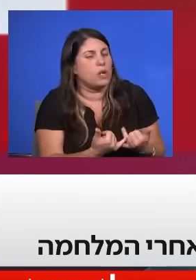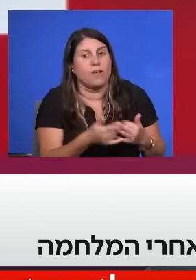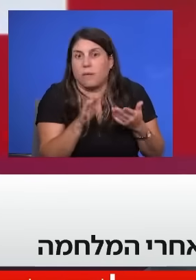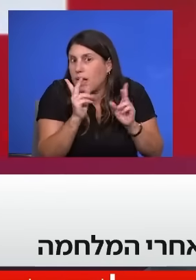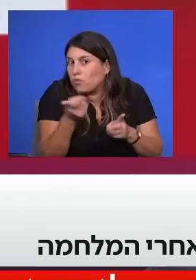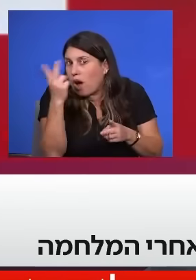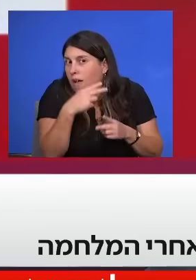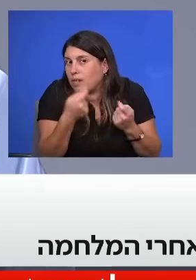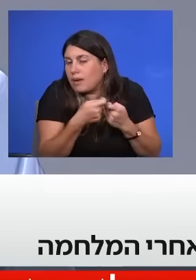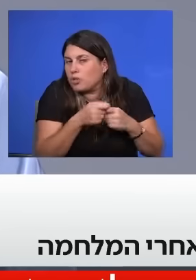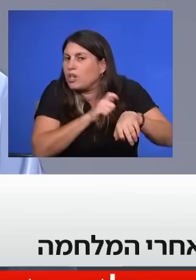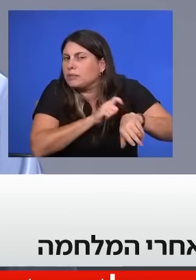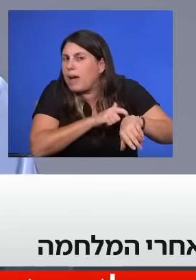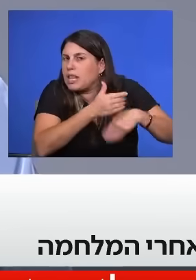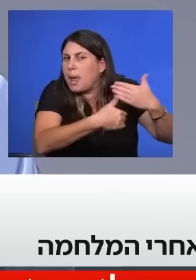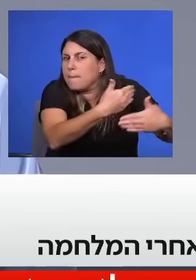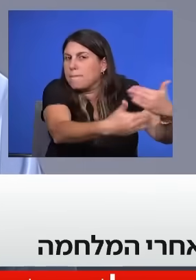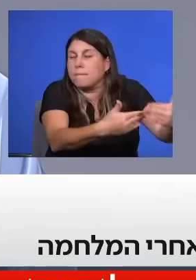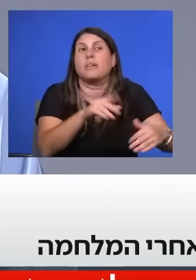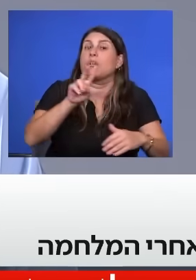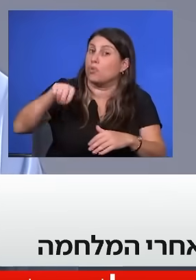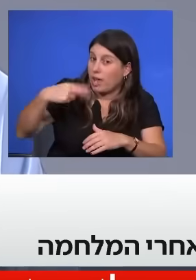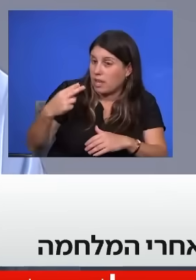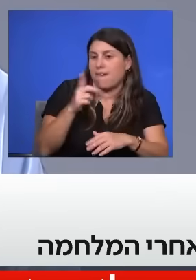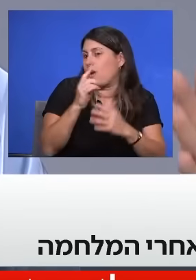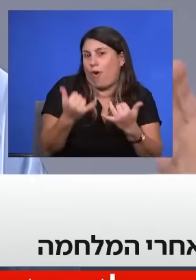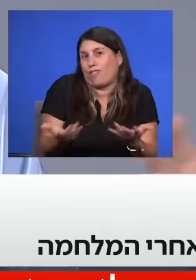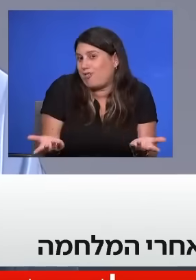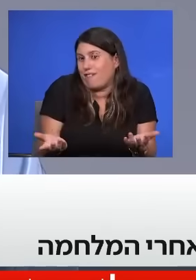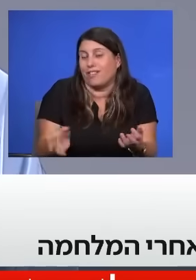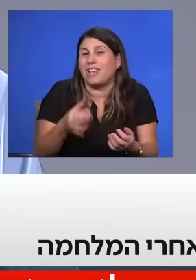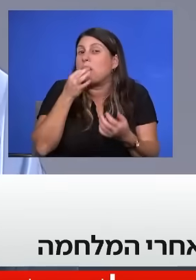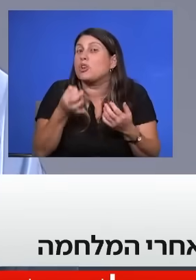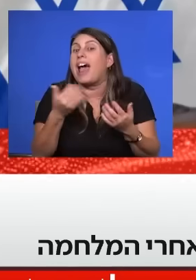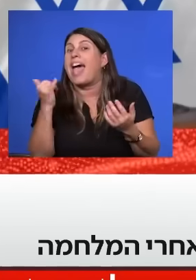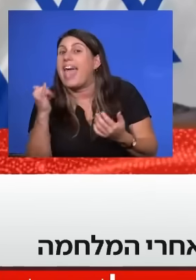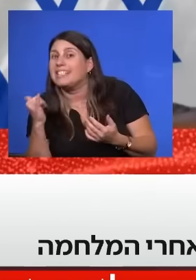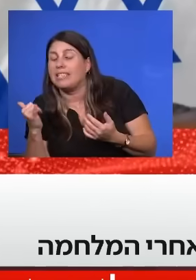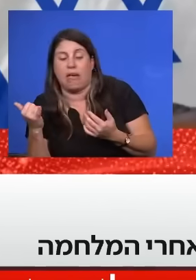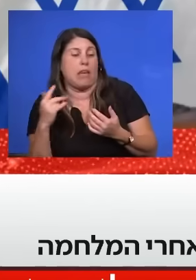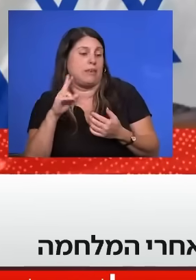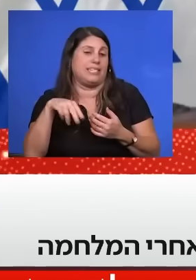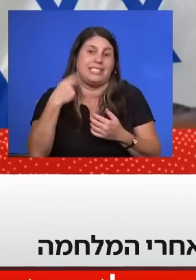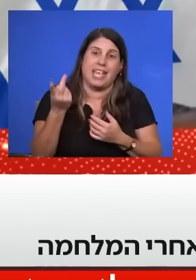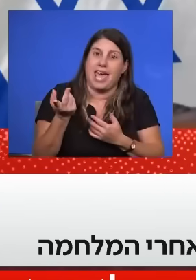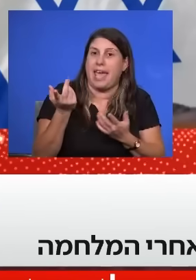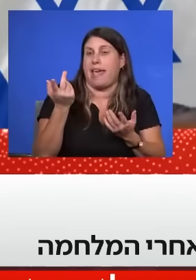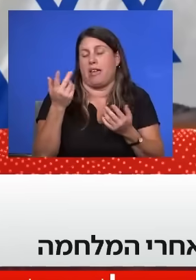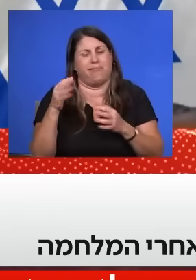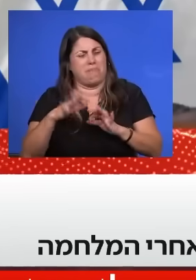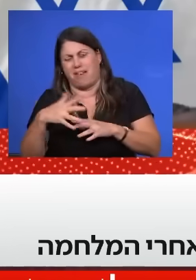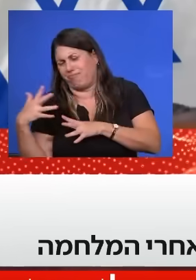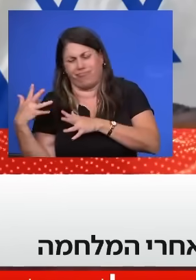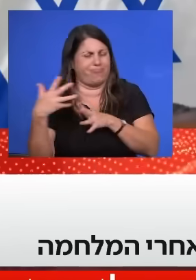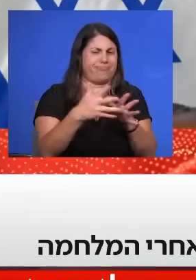הזמנים? שתהיה, אבל לא עכשיו, וגם השאלה איזה תהיה, אם תהיה כניסה all-in, מתוכננת עם הרבה